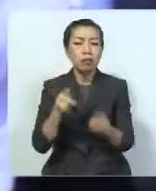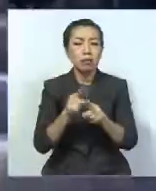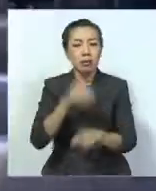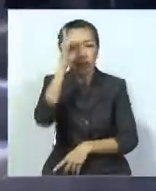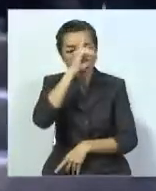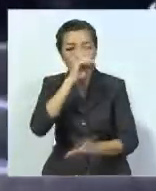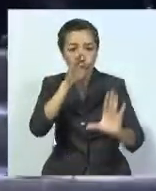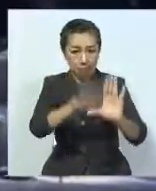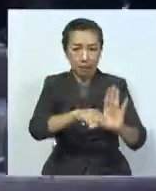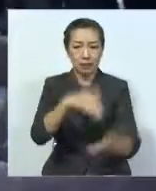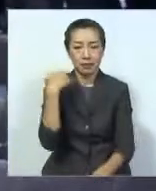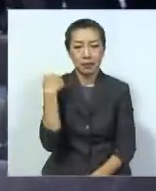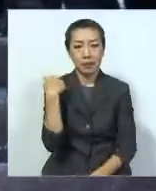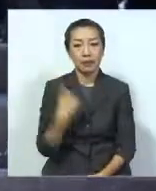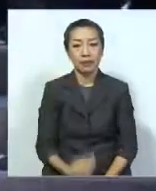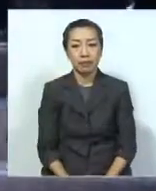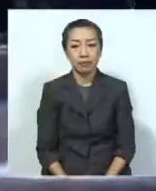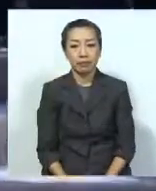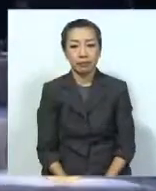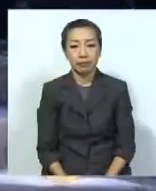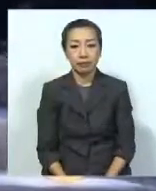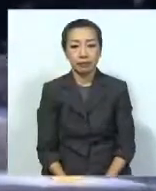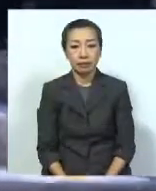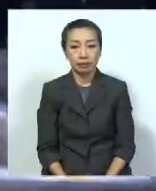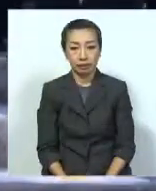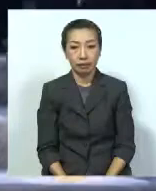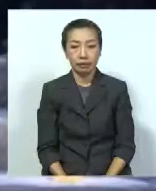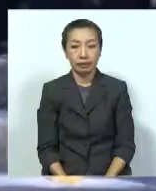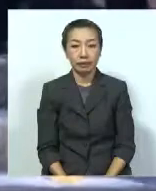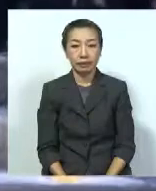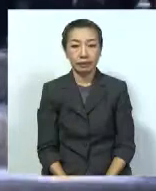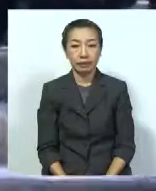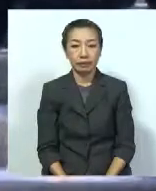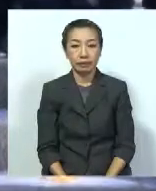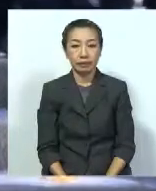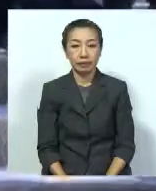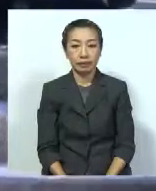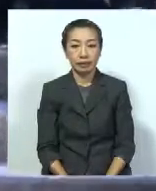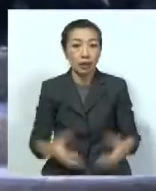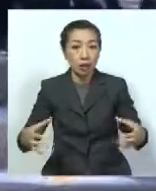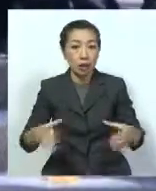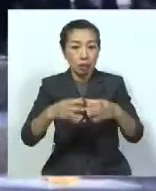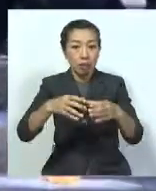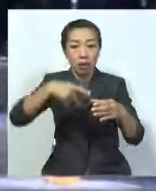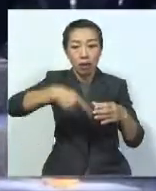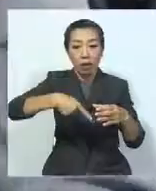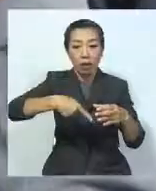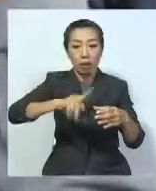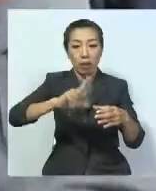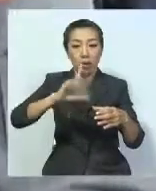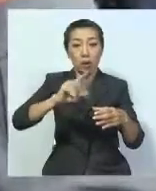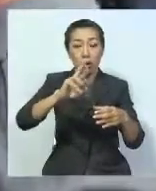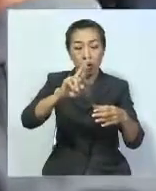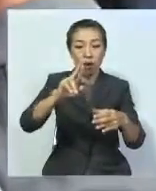าสมัครด้วยนะคะสำหรับพรรคชาติไทยพัฒนาส่วนพรรคพลังประชารัฐนาง